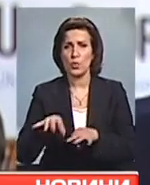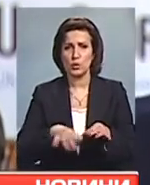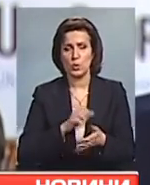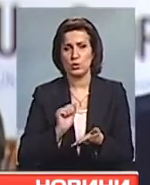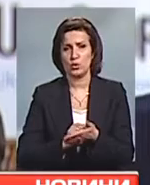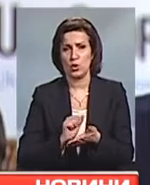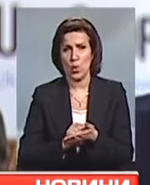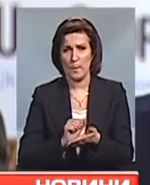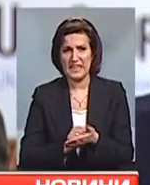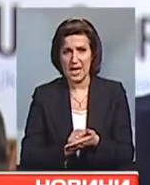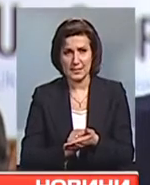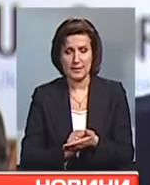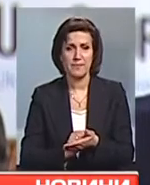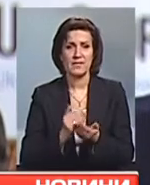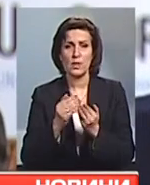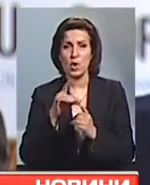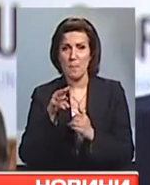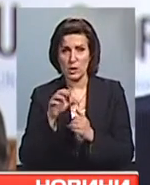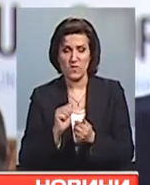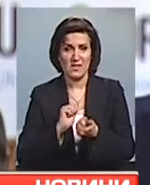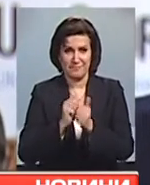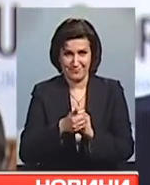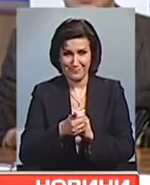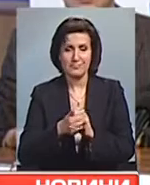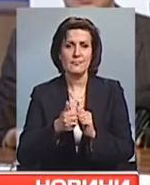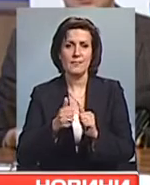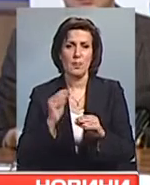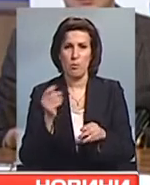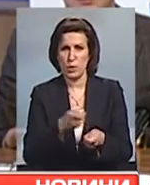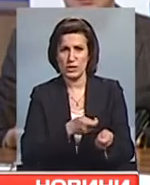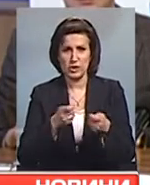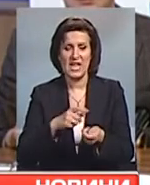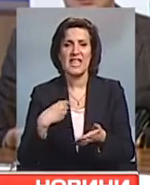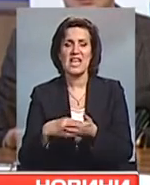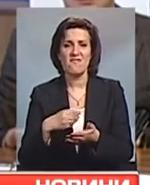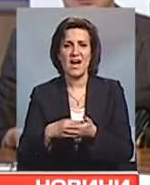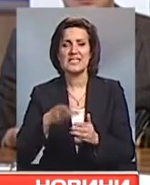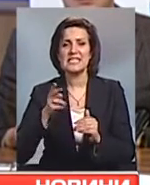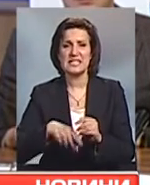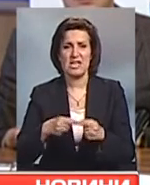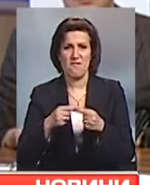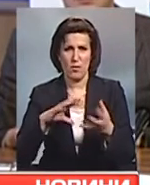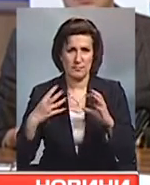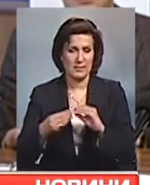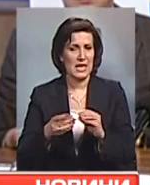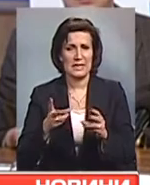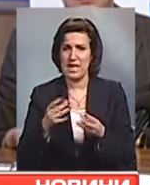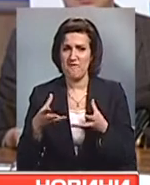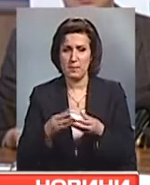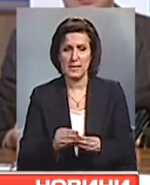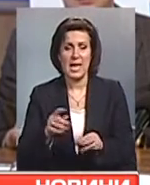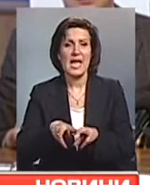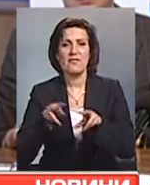конструкторської документації. За словами Романова, заміна постачальників на вартість кінцевого продукту не вплинула. І аналоги